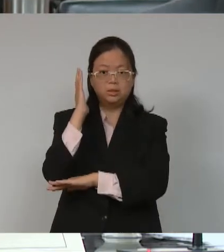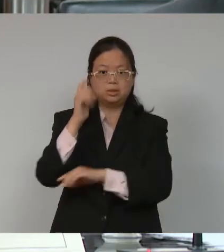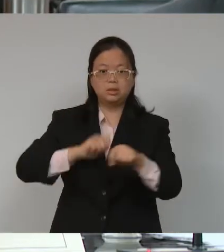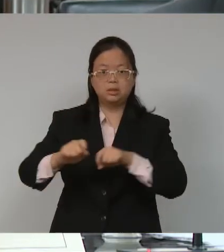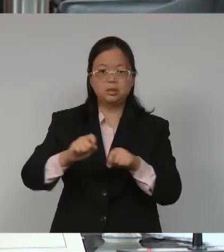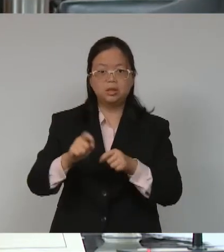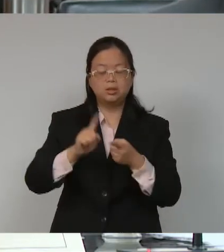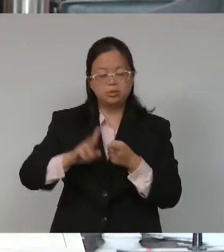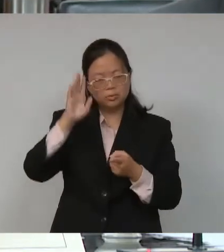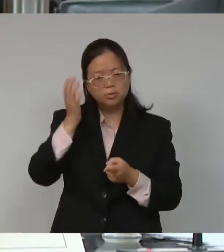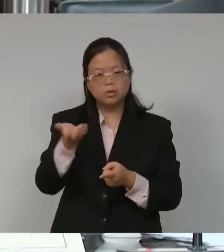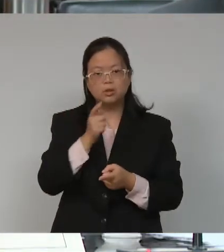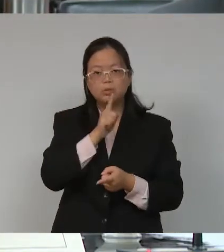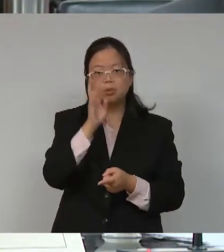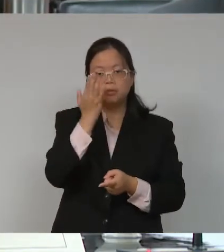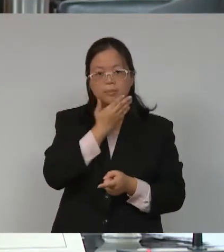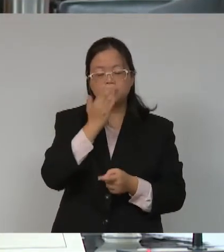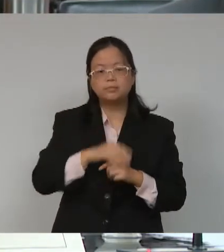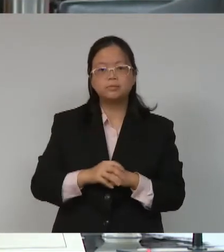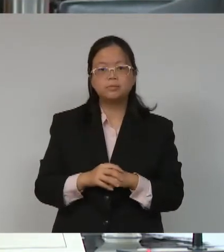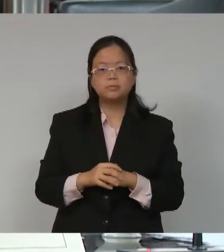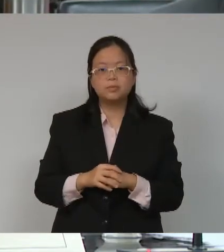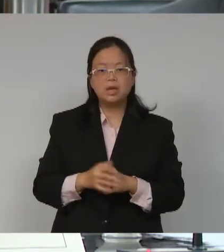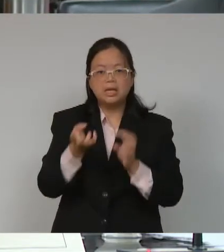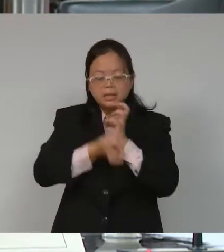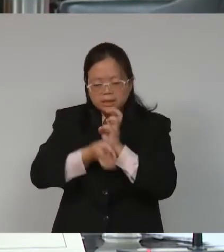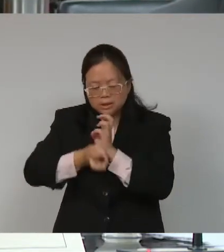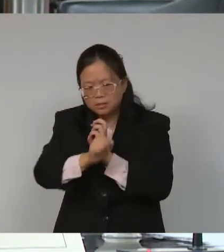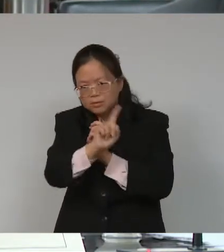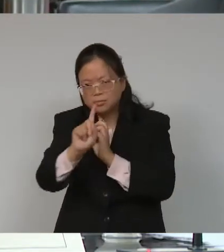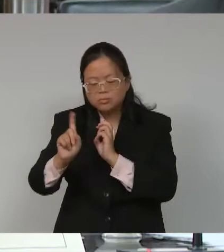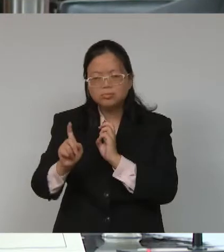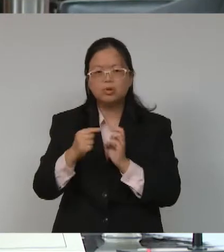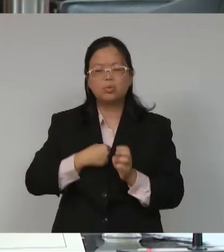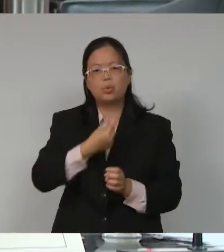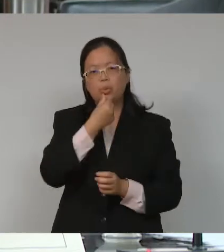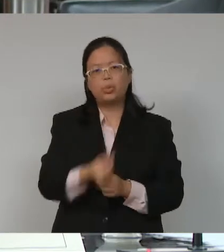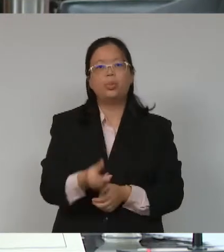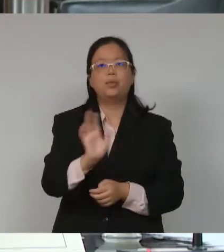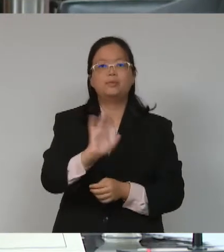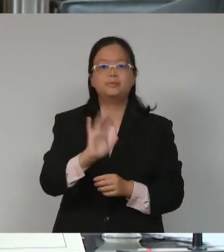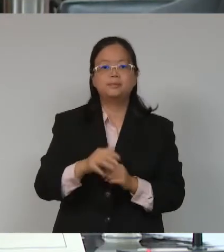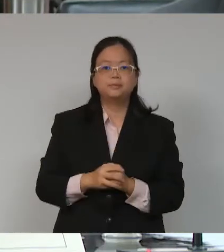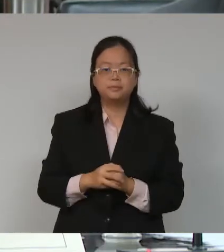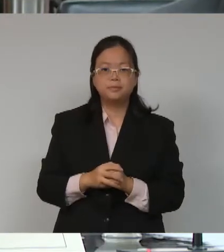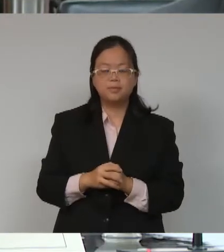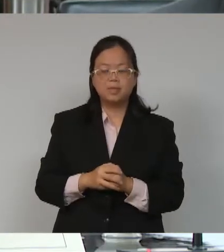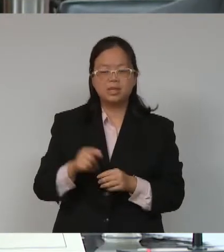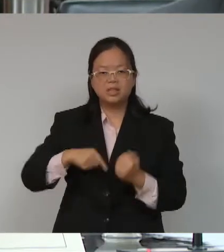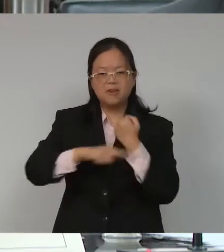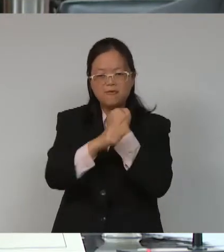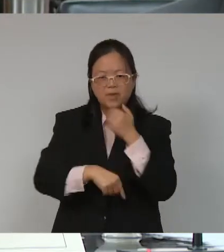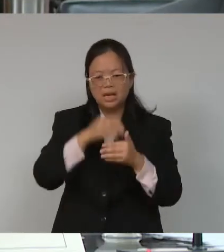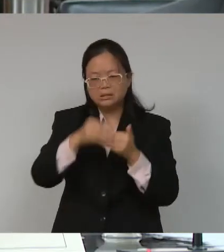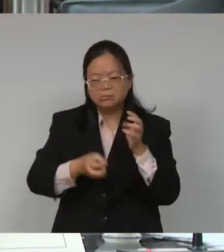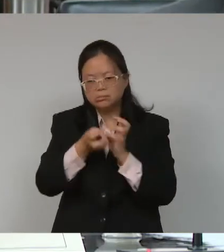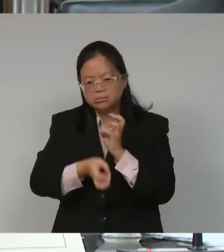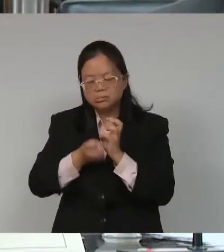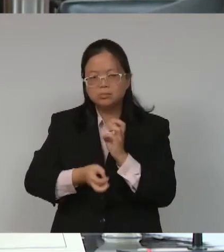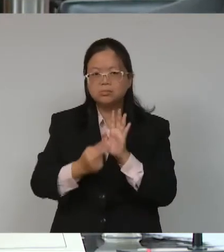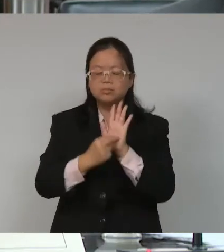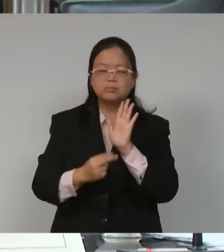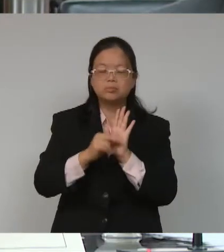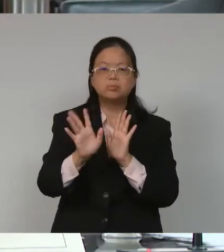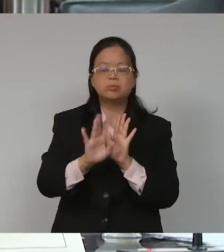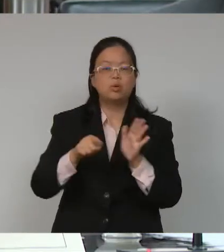刚刚是立法原则的创制啊。那细节的部分我觉得我不要浪费大家的时间在讲那个法律的这个规定，那我只要直接的